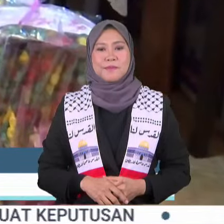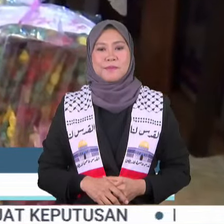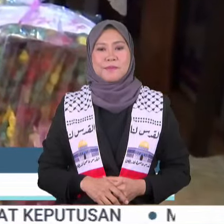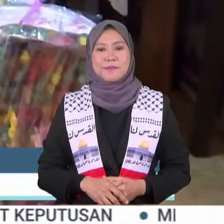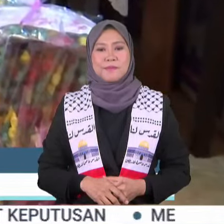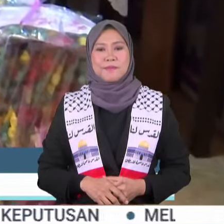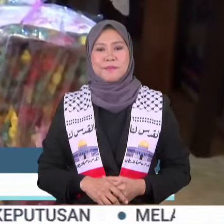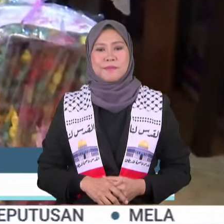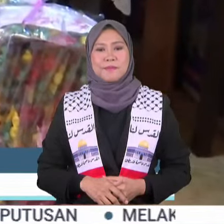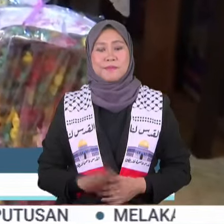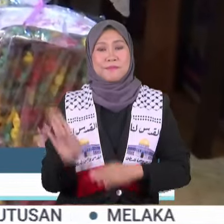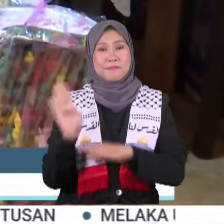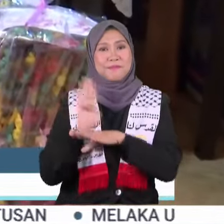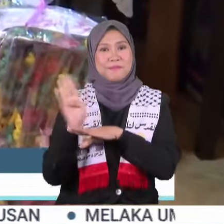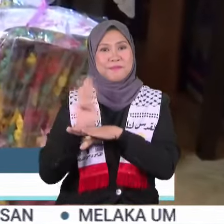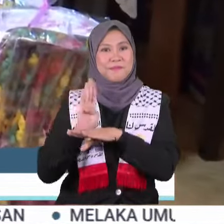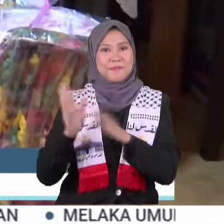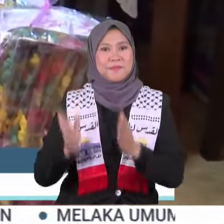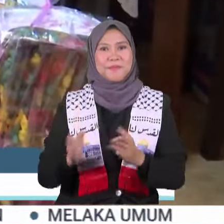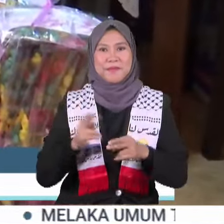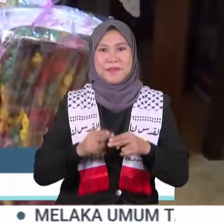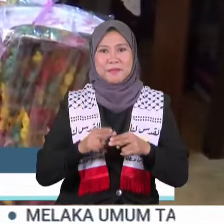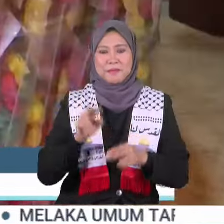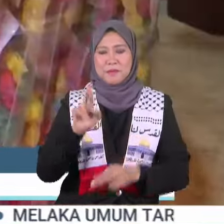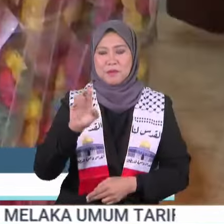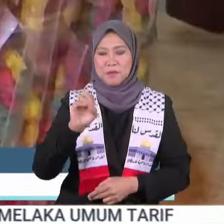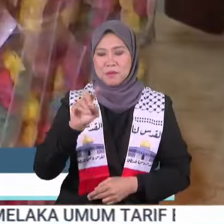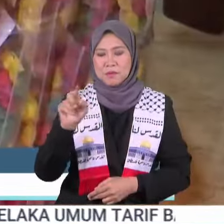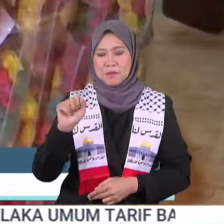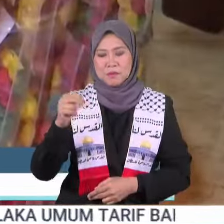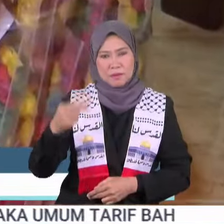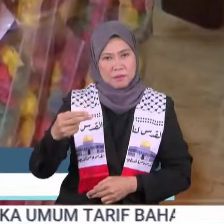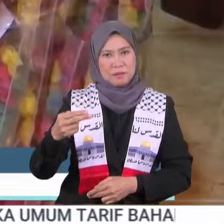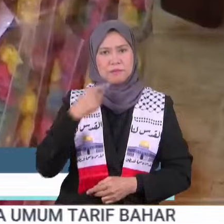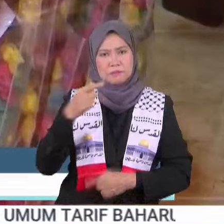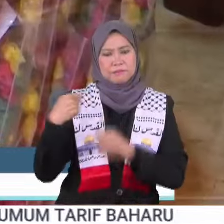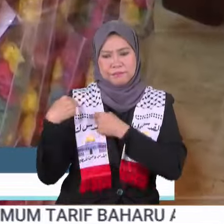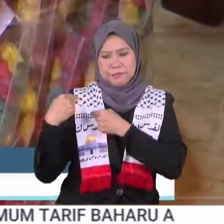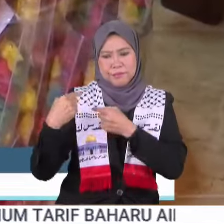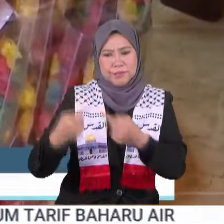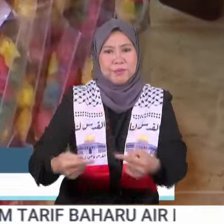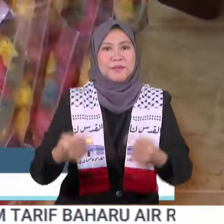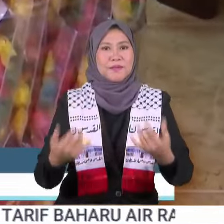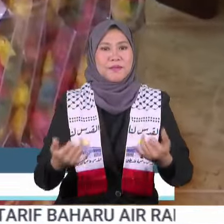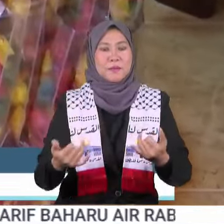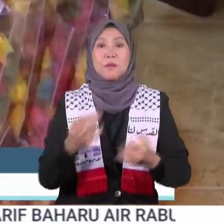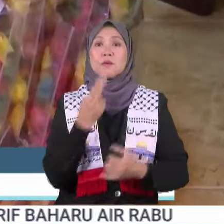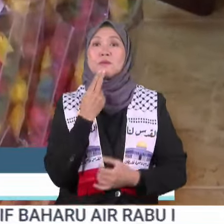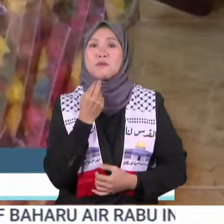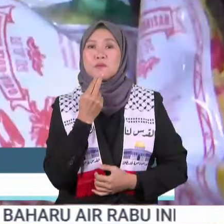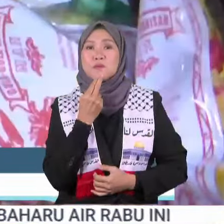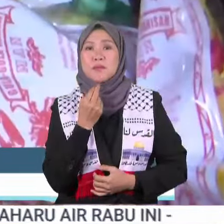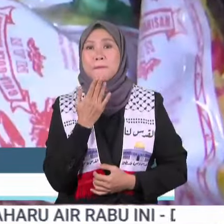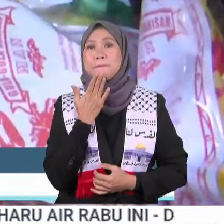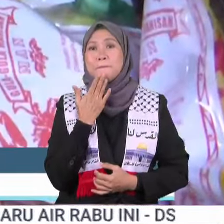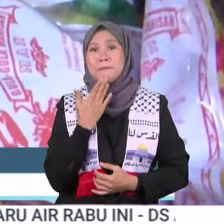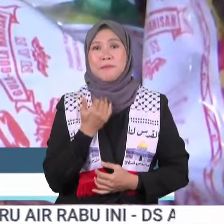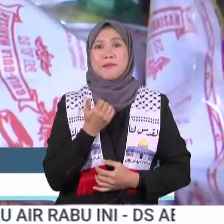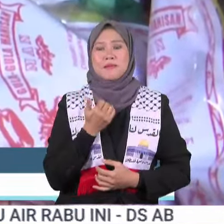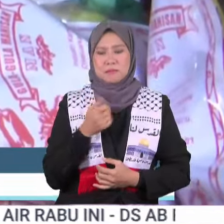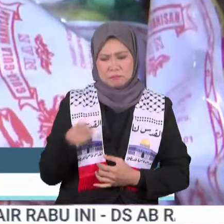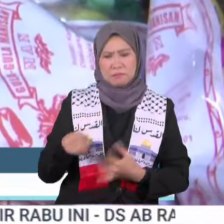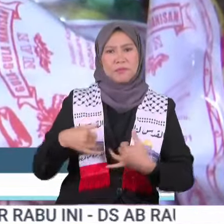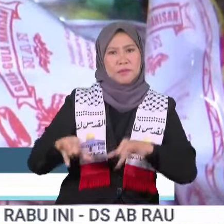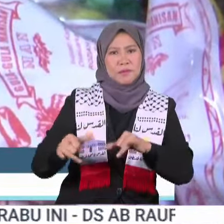ini pengusahanya roziah Hussein berkata sehingga kini permintaan terhadap gula-gula manisan itu